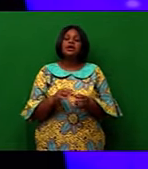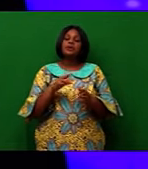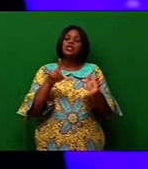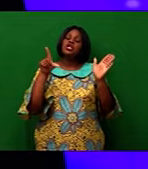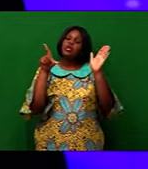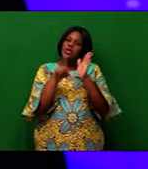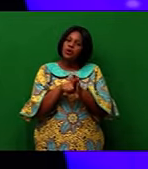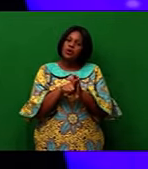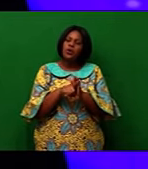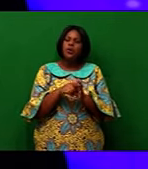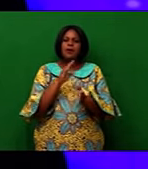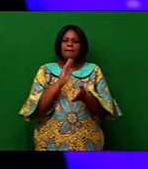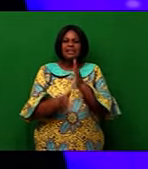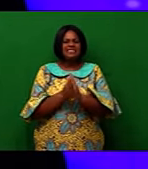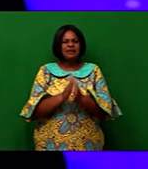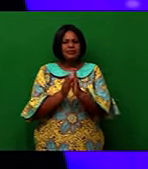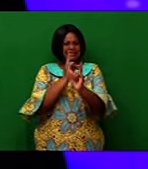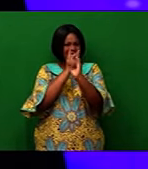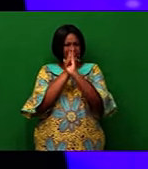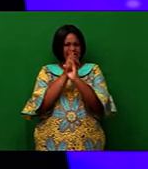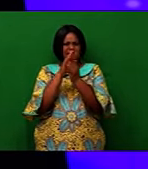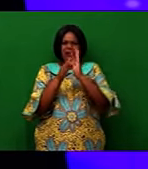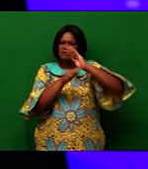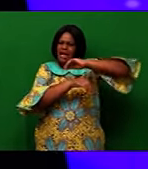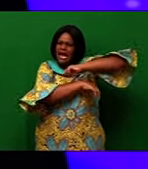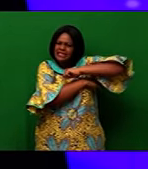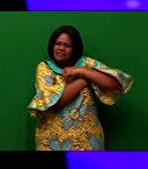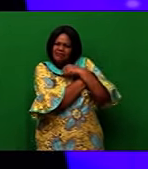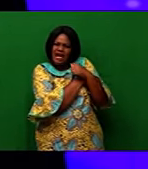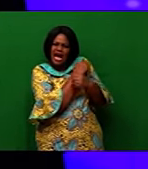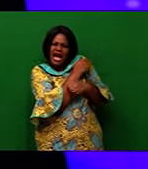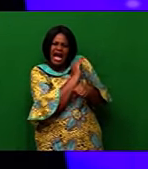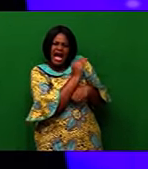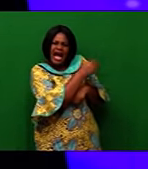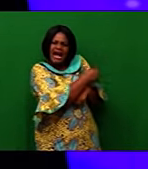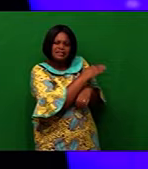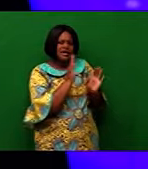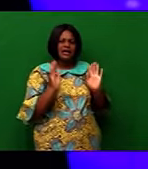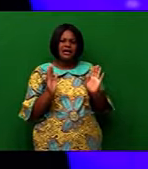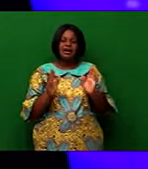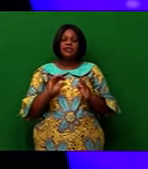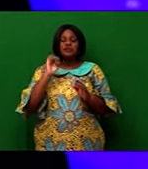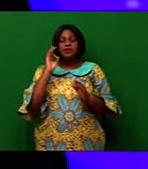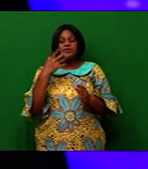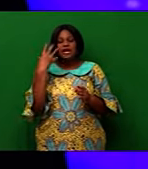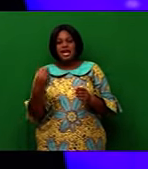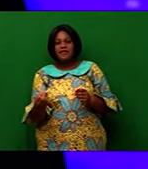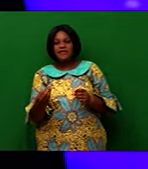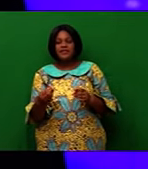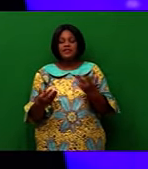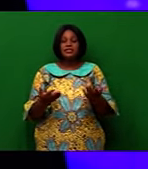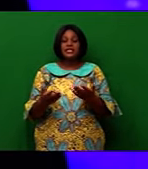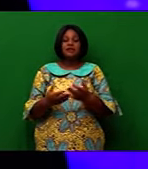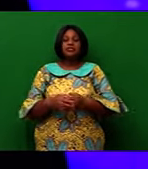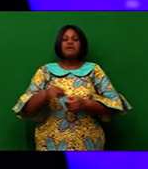pamutemo hazvidi kunzi zvivigwi. Hazvidi kuti zviiswe muhapwa. Shoko randoda kutaura nderekuti kuwanda kwematemo pamba hazvirei kutiponda